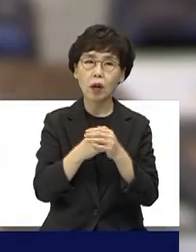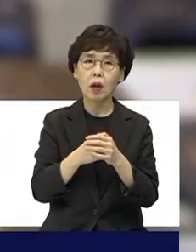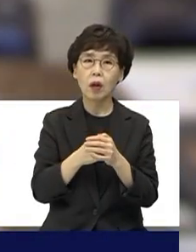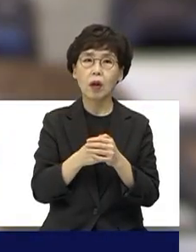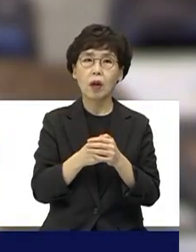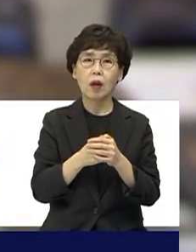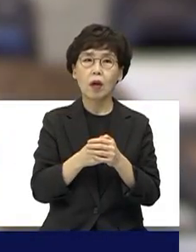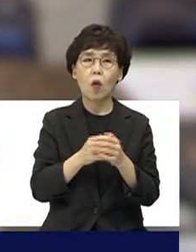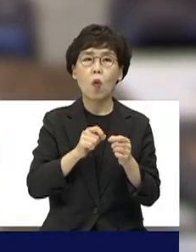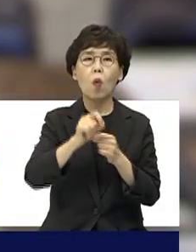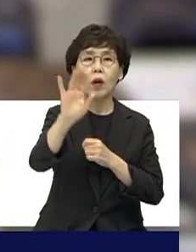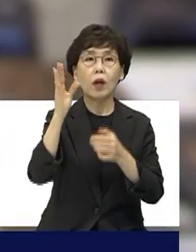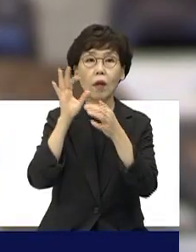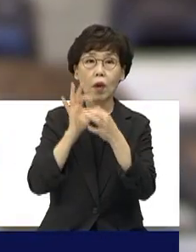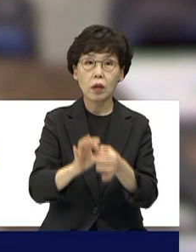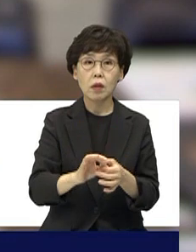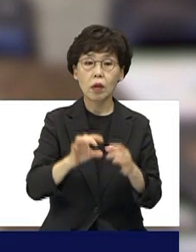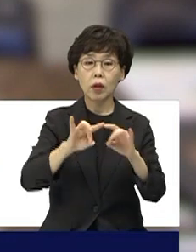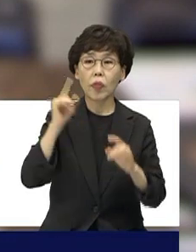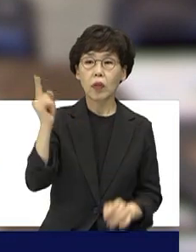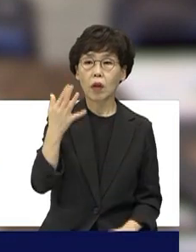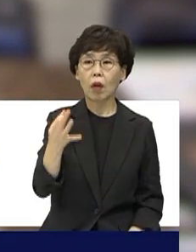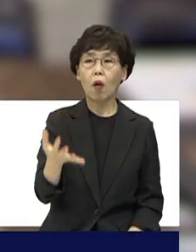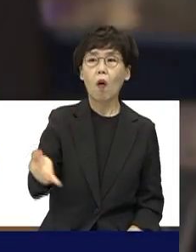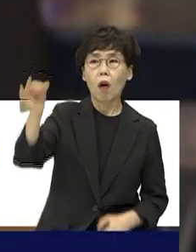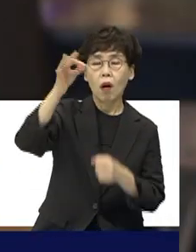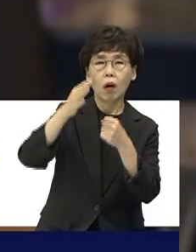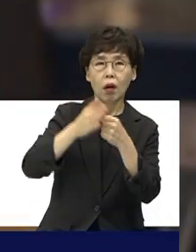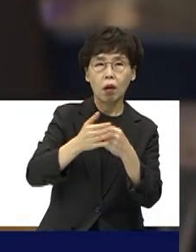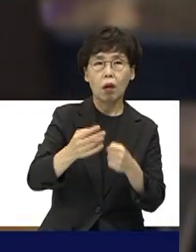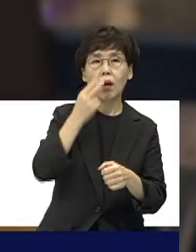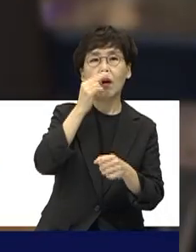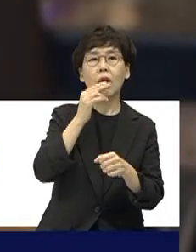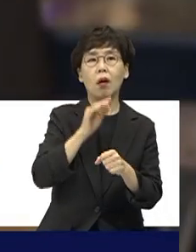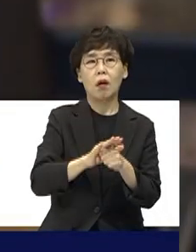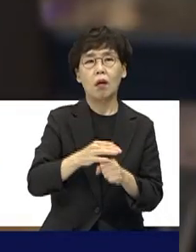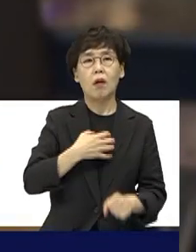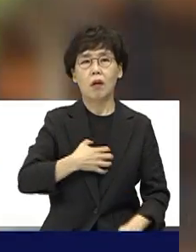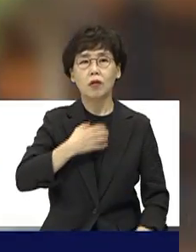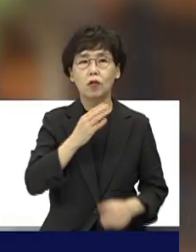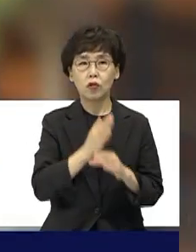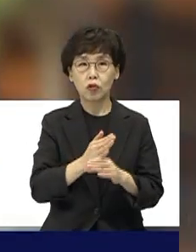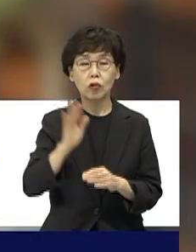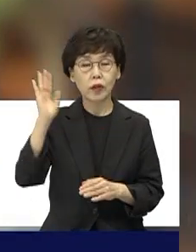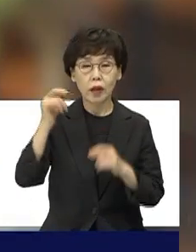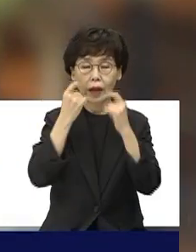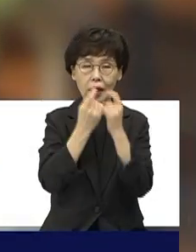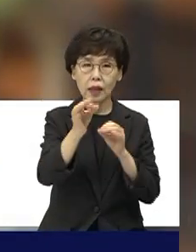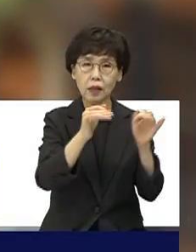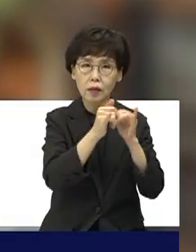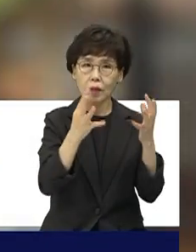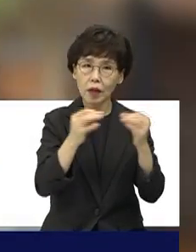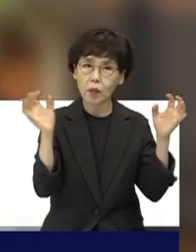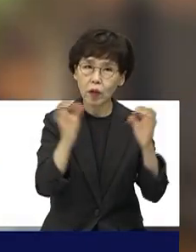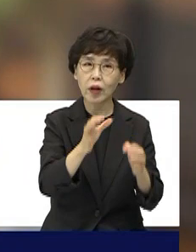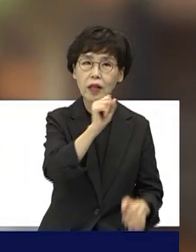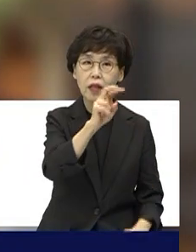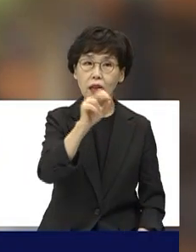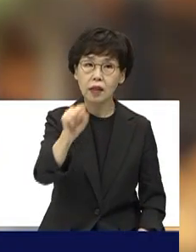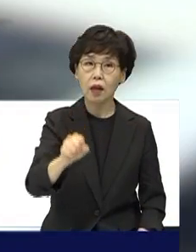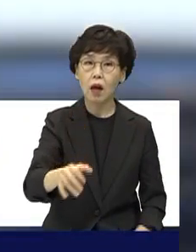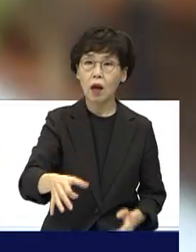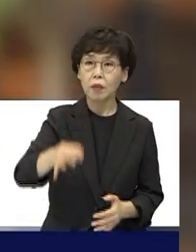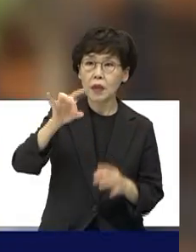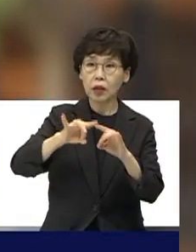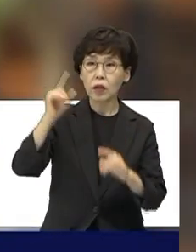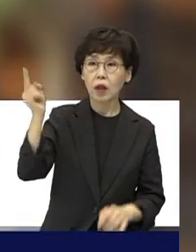급등한 전기요금으로 자영업자들의 한숨이 깊어지고 있습니다. 최근 자영업자들이 많이 모이는 한 온라인 커뮤니티에는 값비싼